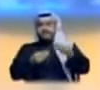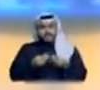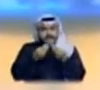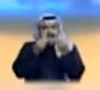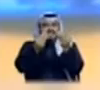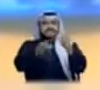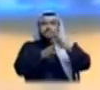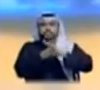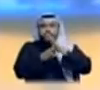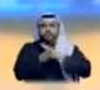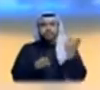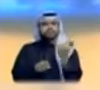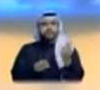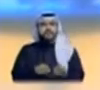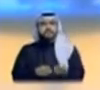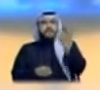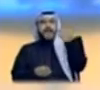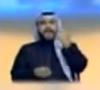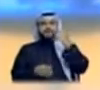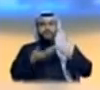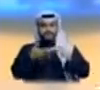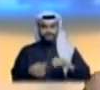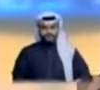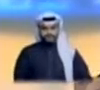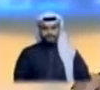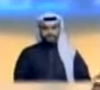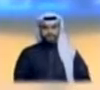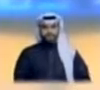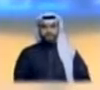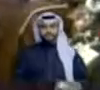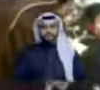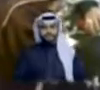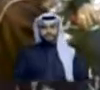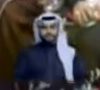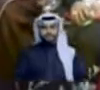ما توليه من رعاية وخدمات لتلك الفئة.